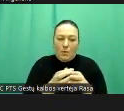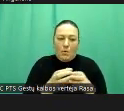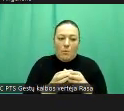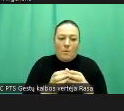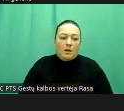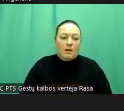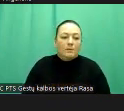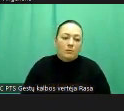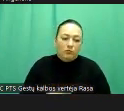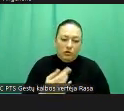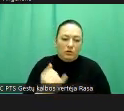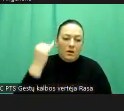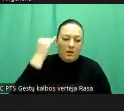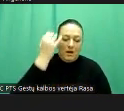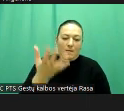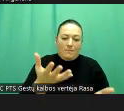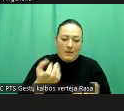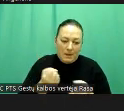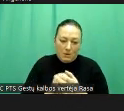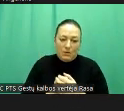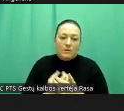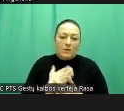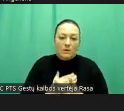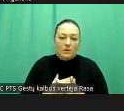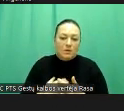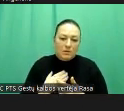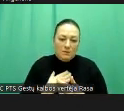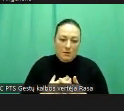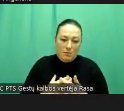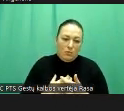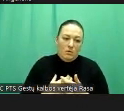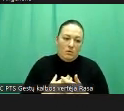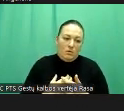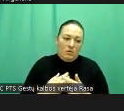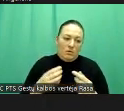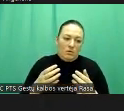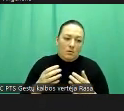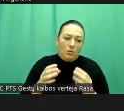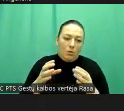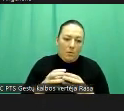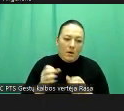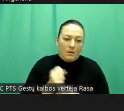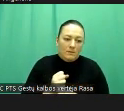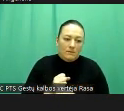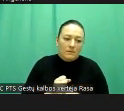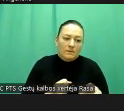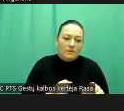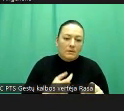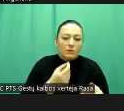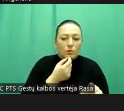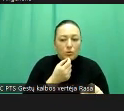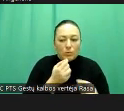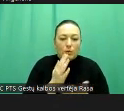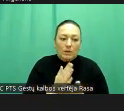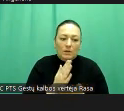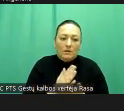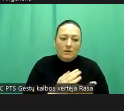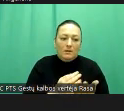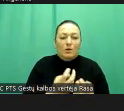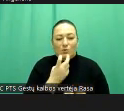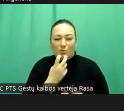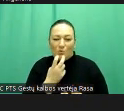šią idėją. Idėja, kaip svarbu taikyti komandinį darbą. Ir čia yra šiek tiek ir